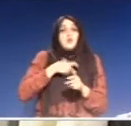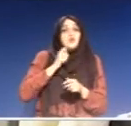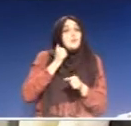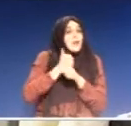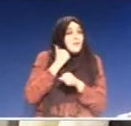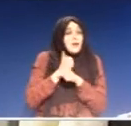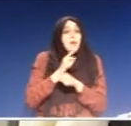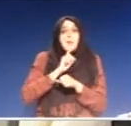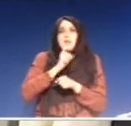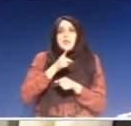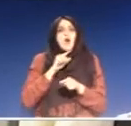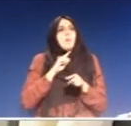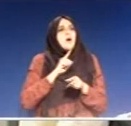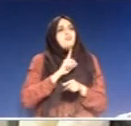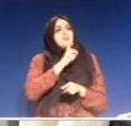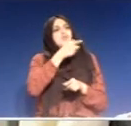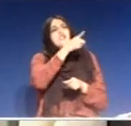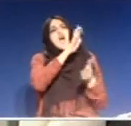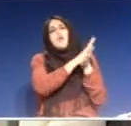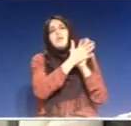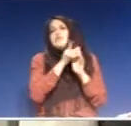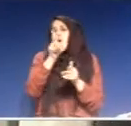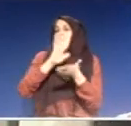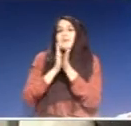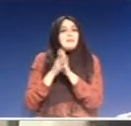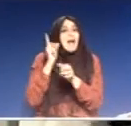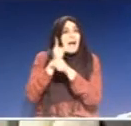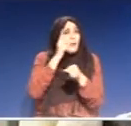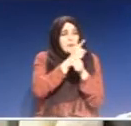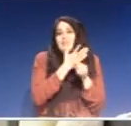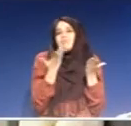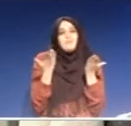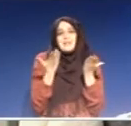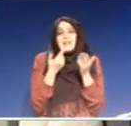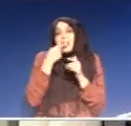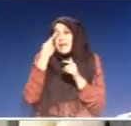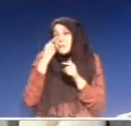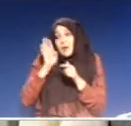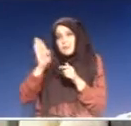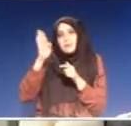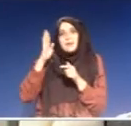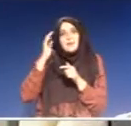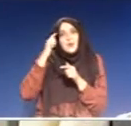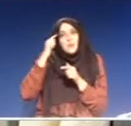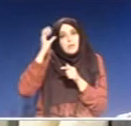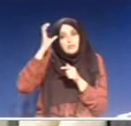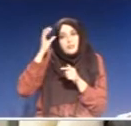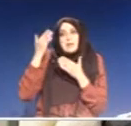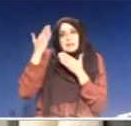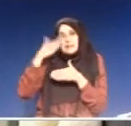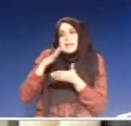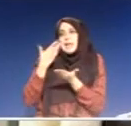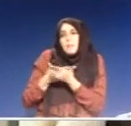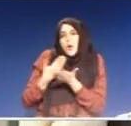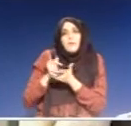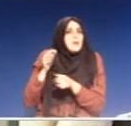ماهوش مليح. لي جوجمون كيما ما ينفعوش. انما الخبير خدم بالعلم نتاعو بالدرايه نتاعو بالادله بين يديه،